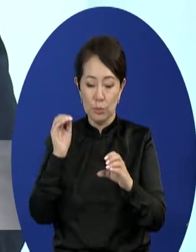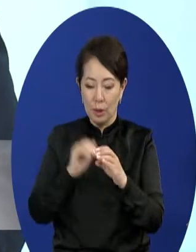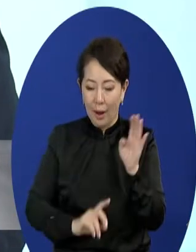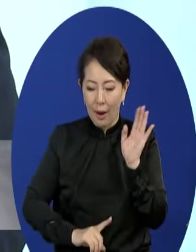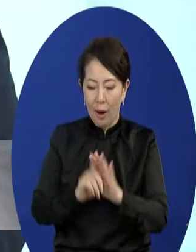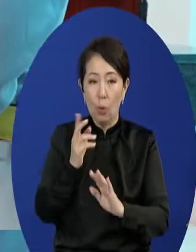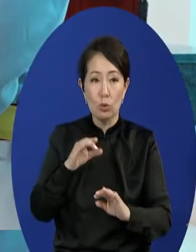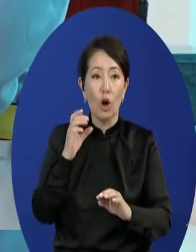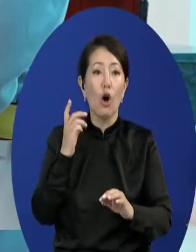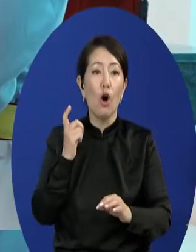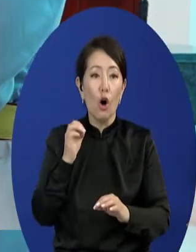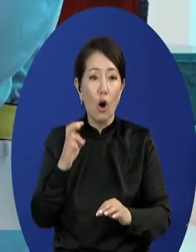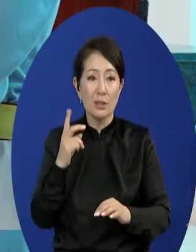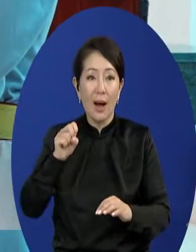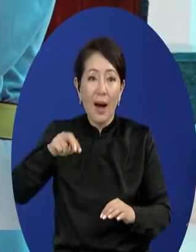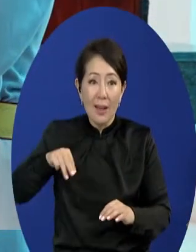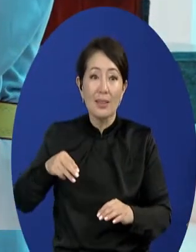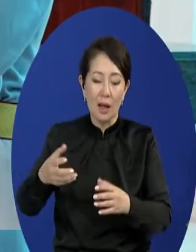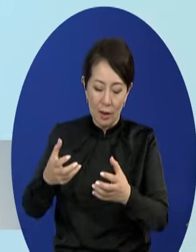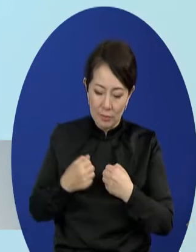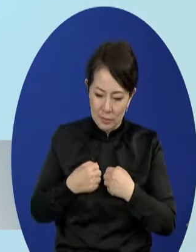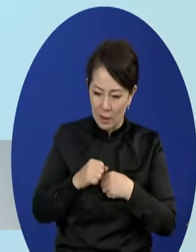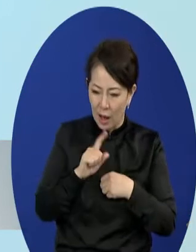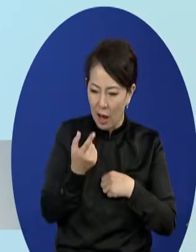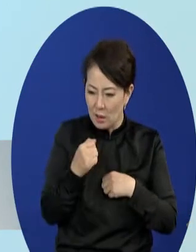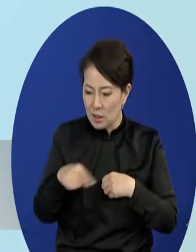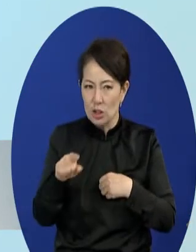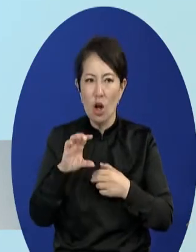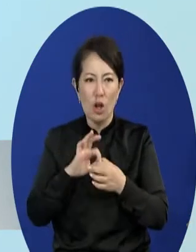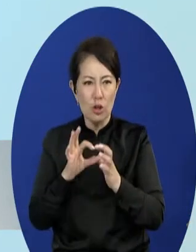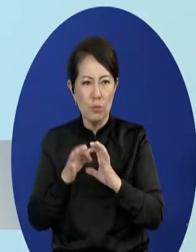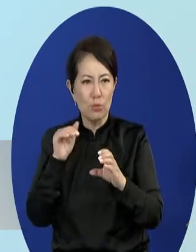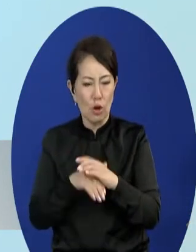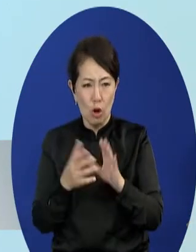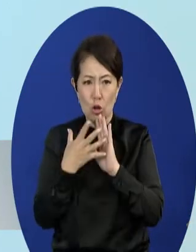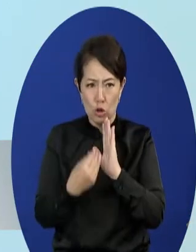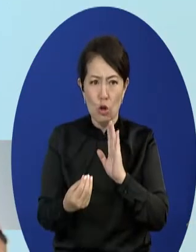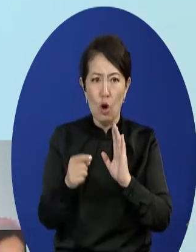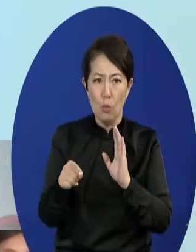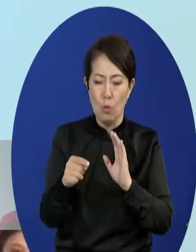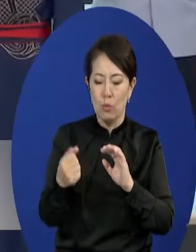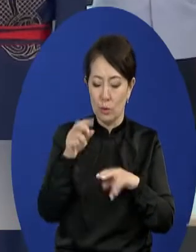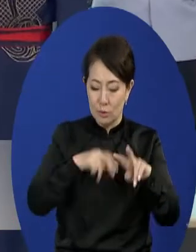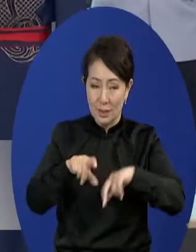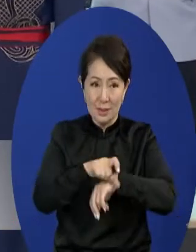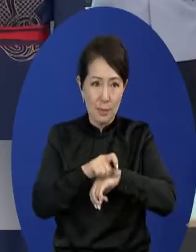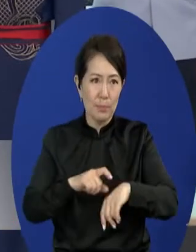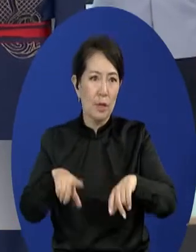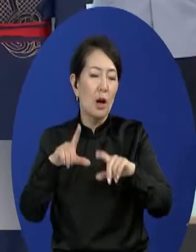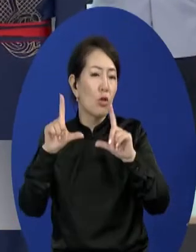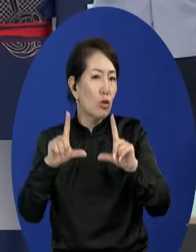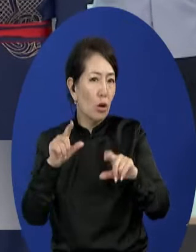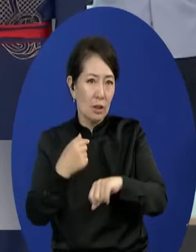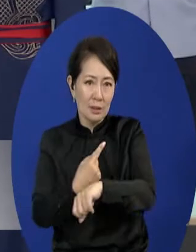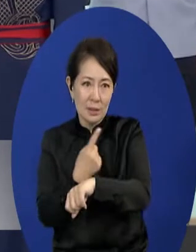авч байсан. Үүнд цагийн зүрх багтай Аз тэвд Олимп болсон нь нөлөөлсөн гэж судлаач тайлбарладаг. Токио хотод ч мөн манай улсаас